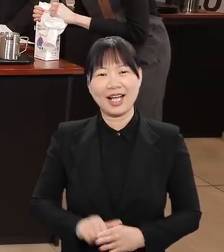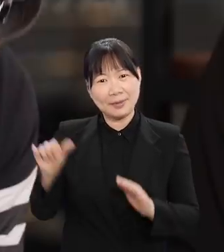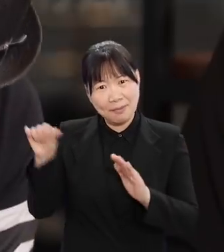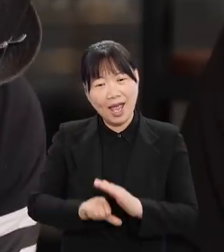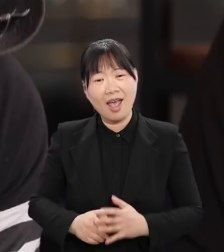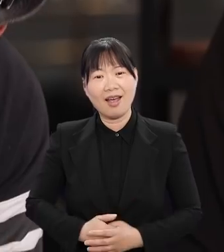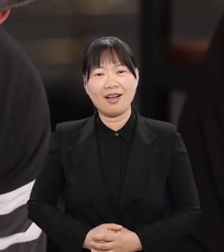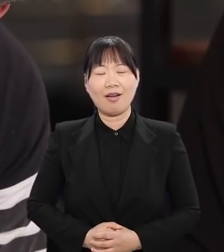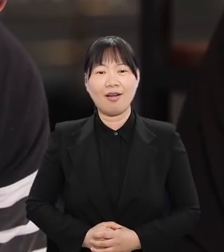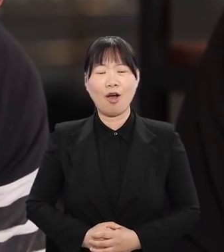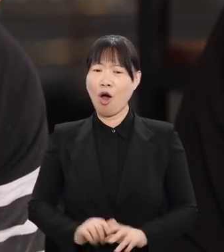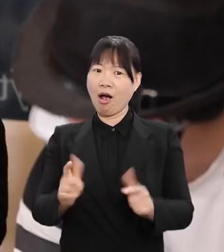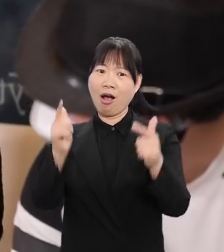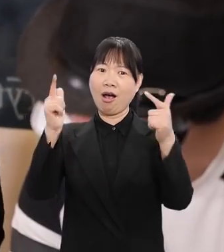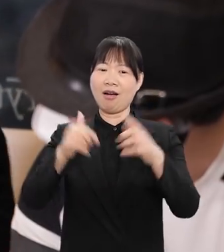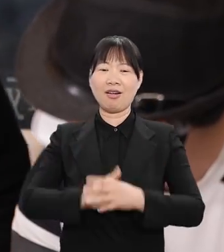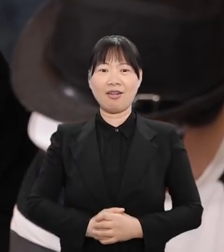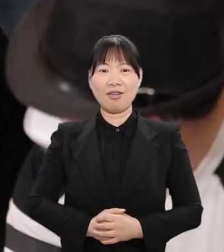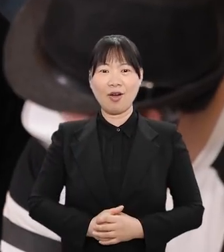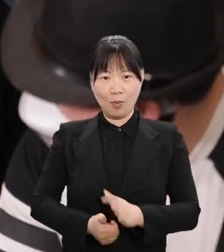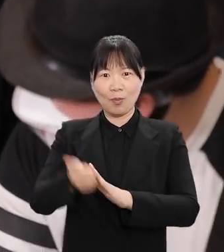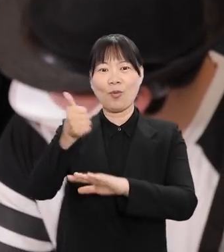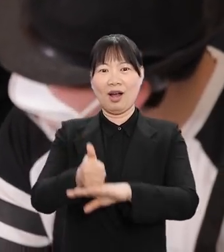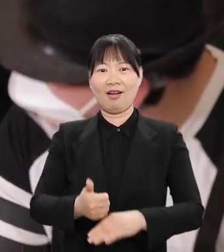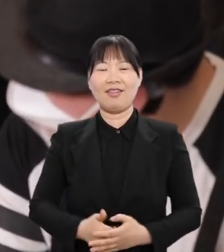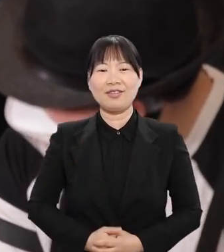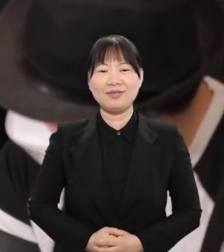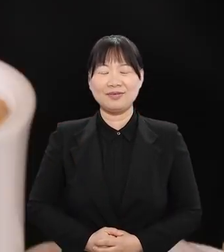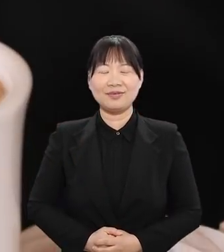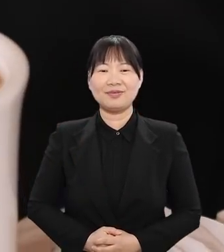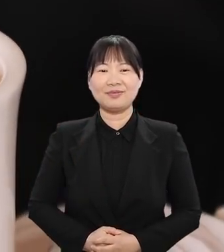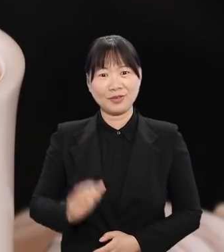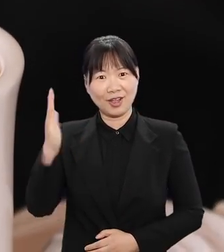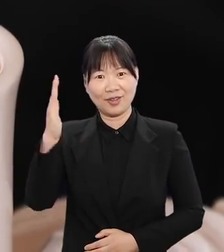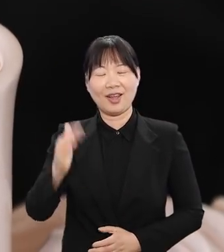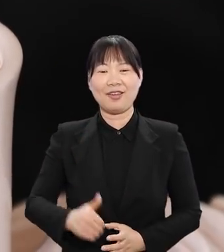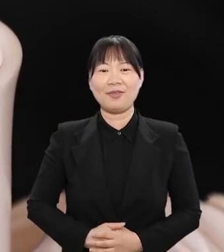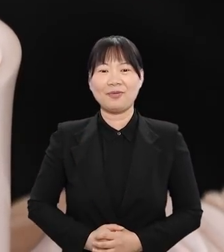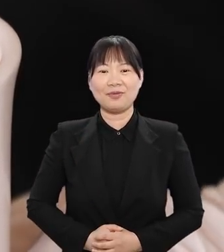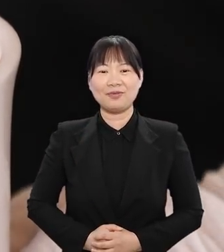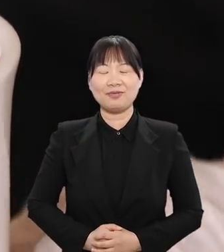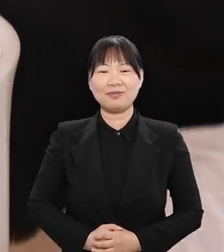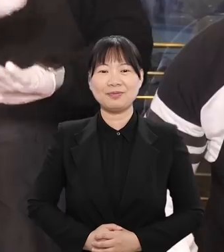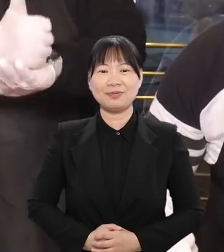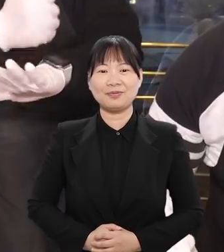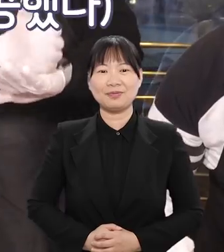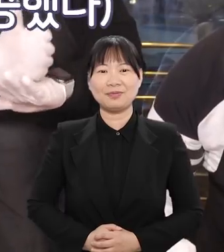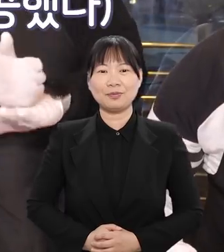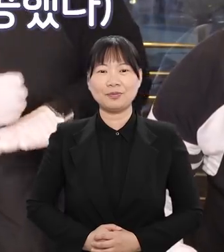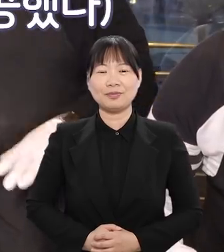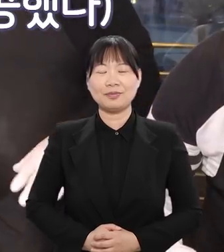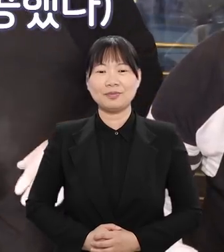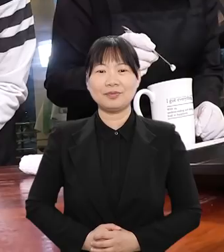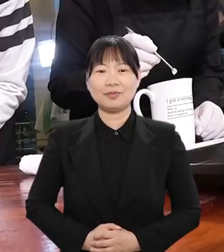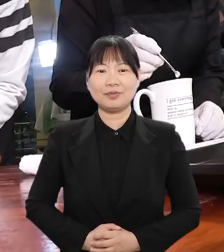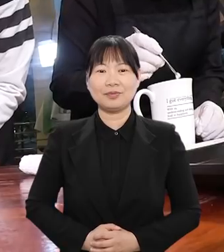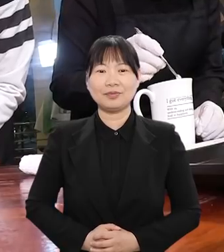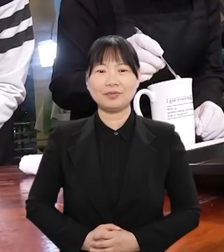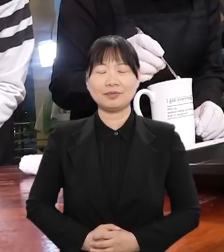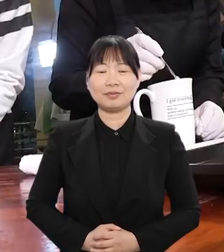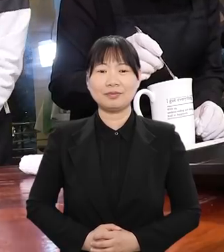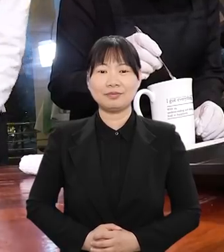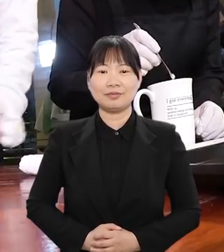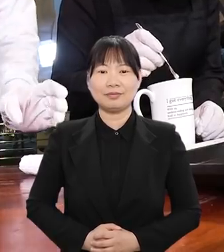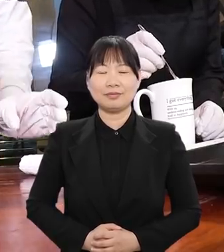미안한데 실패했어요. 어? 아니다. 어, 됐다. 오, 성공. 와, 대박. 성공했다. 성공, 성공.